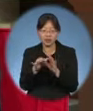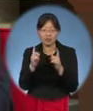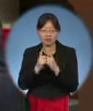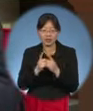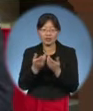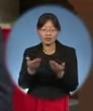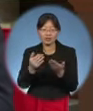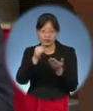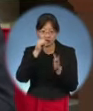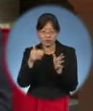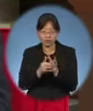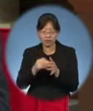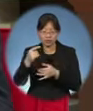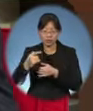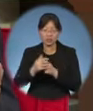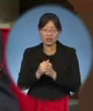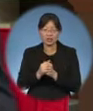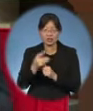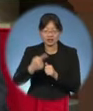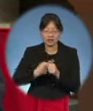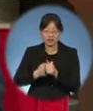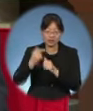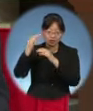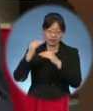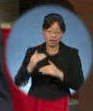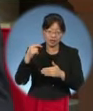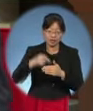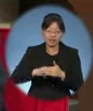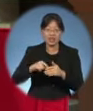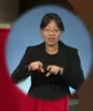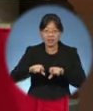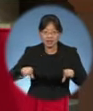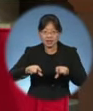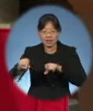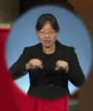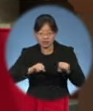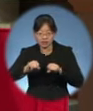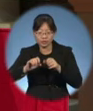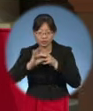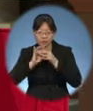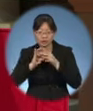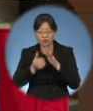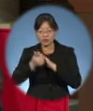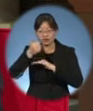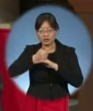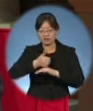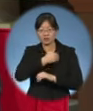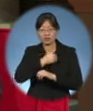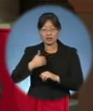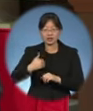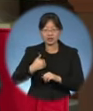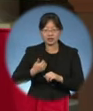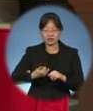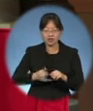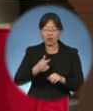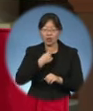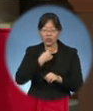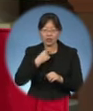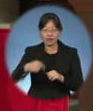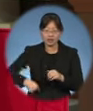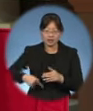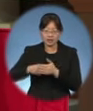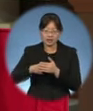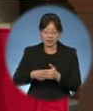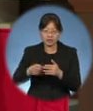네, 네. 이런 일련의 자연스러운 과정의 일상적 활동들을 통해서 성취를 하는 것이지 아이의 의도나 아이의